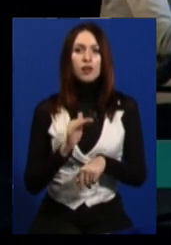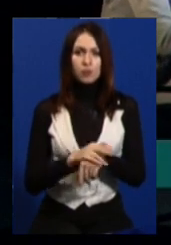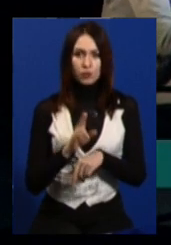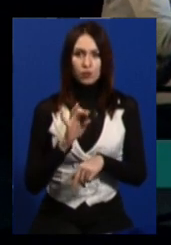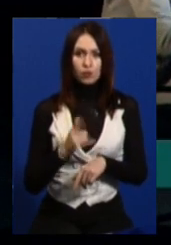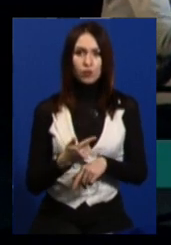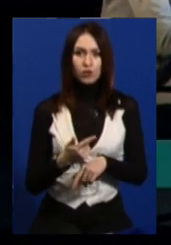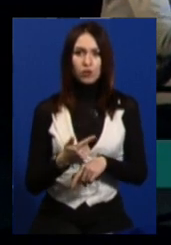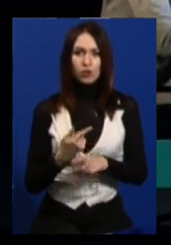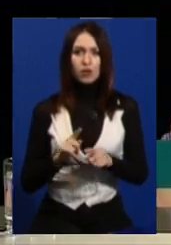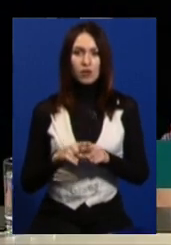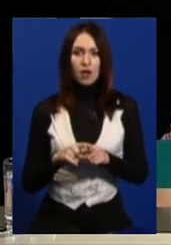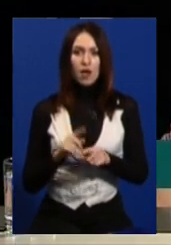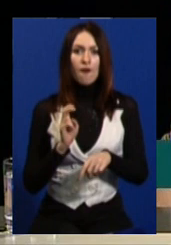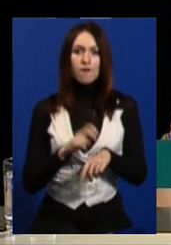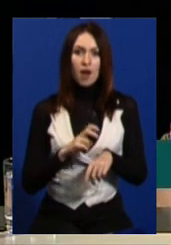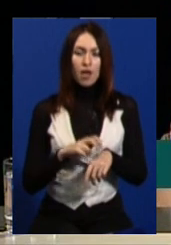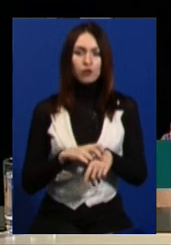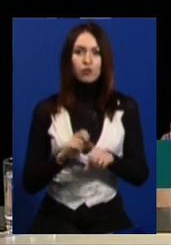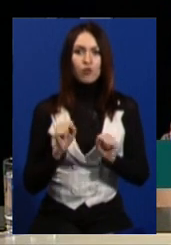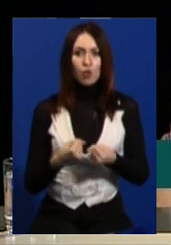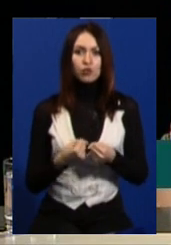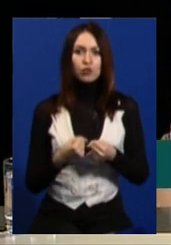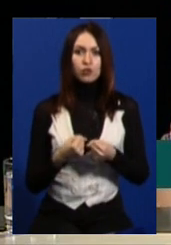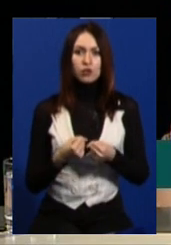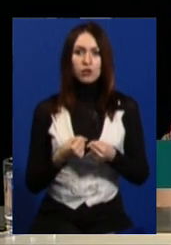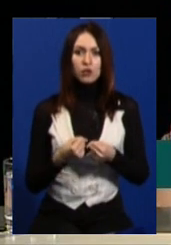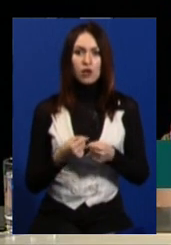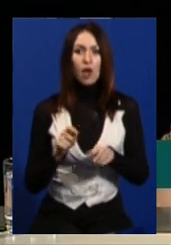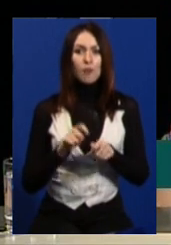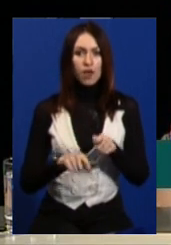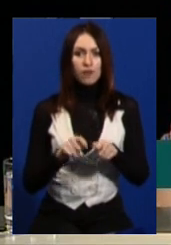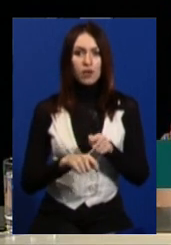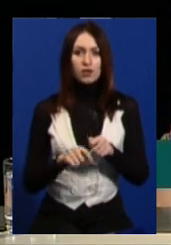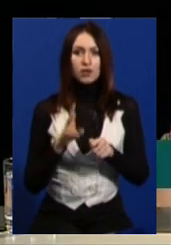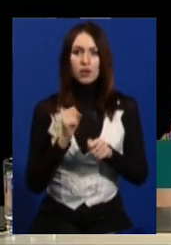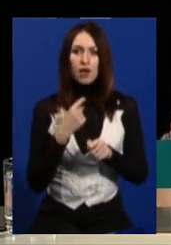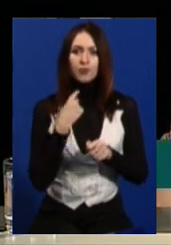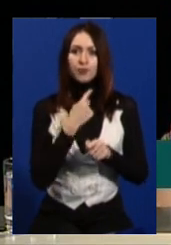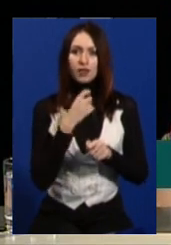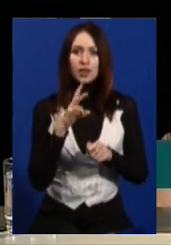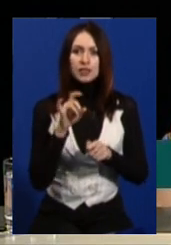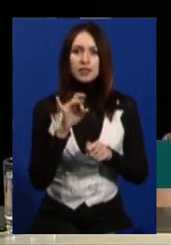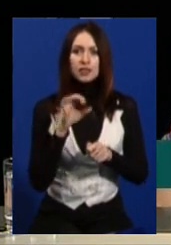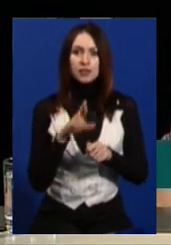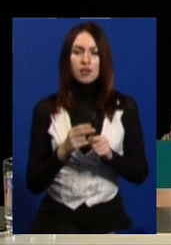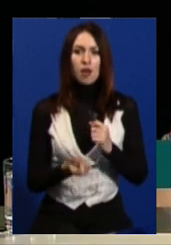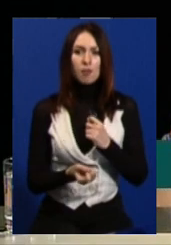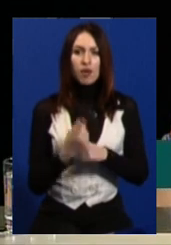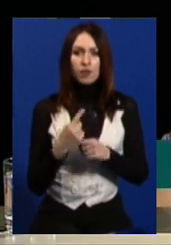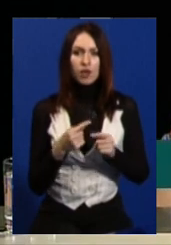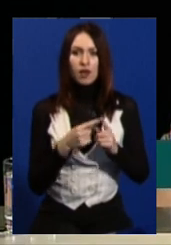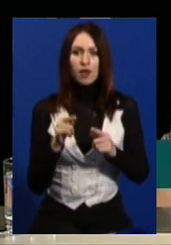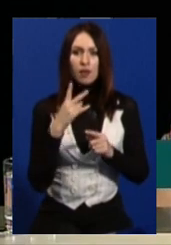корі в основному врач може специфічно перевірити на слизистих полостях рта. Появляються определенного